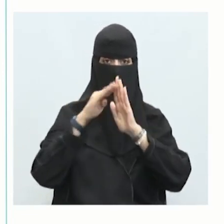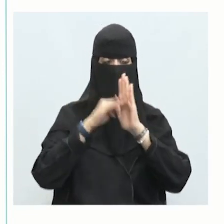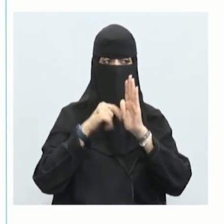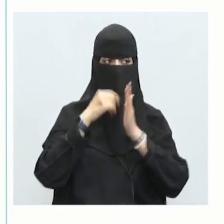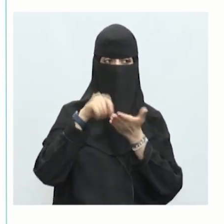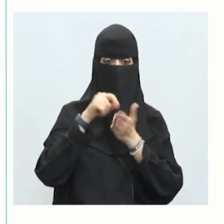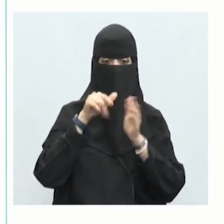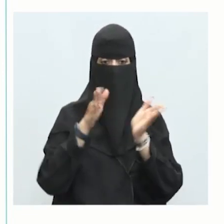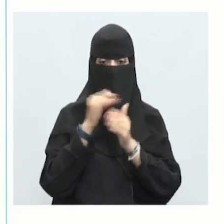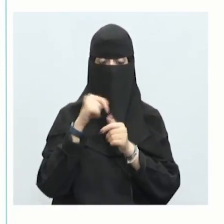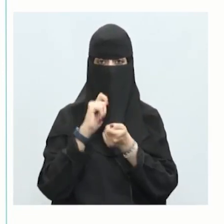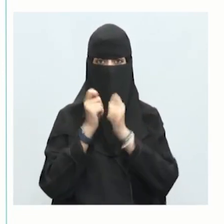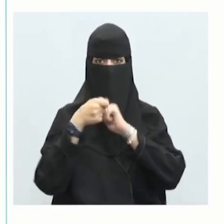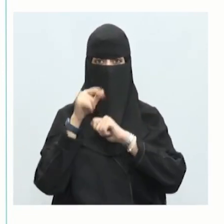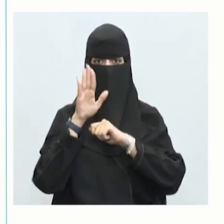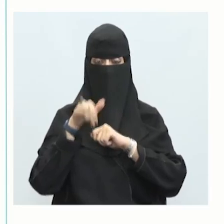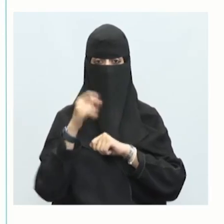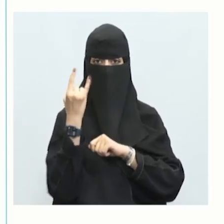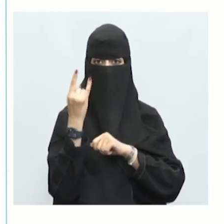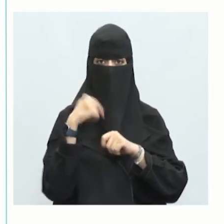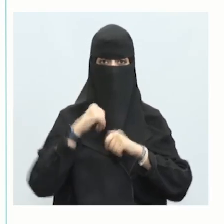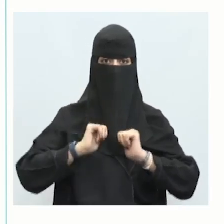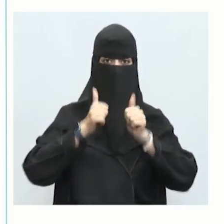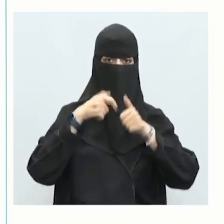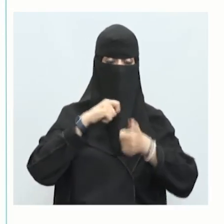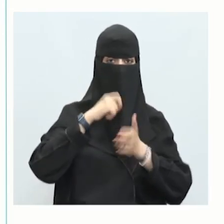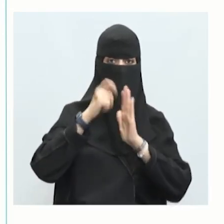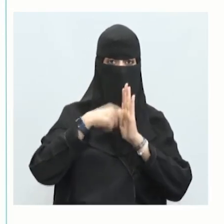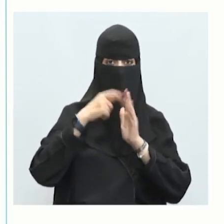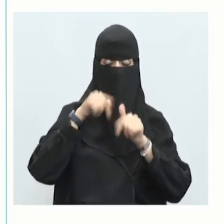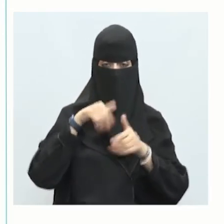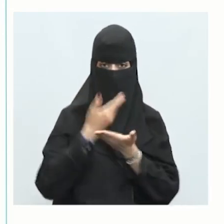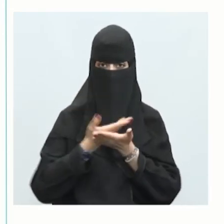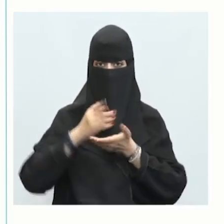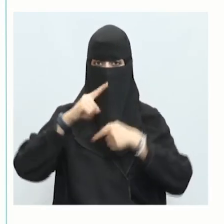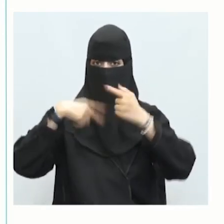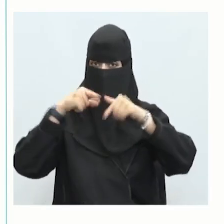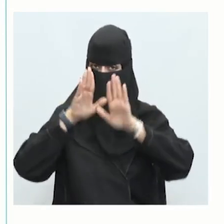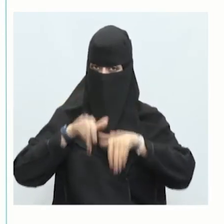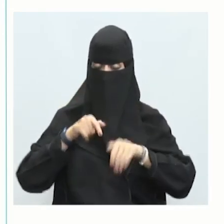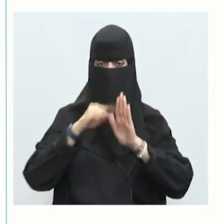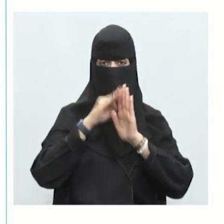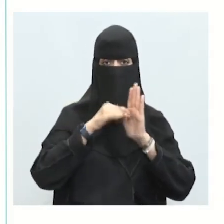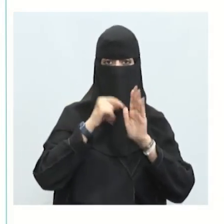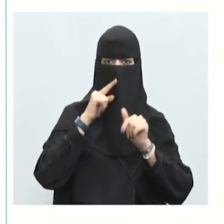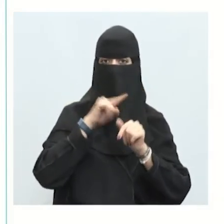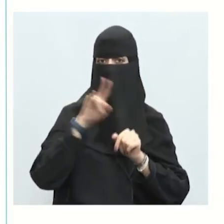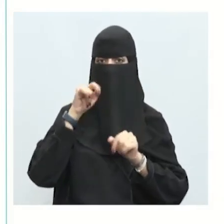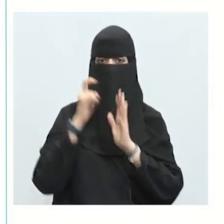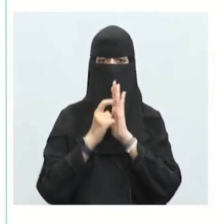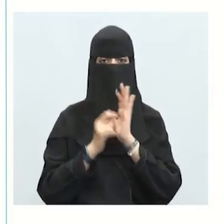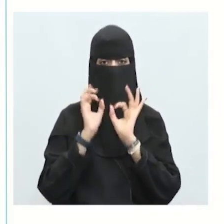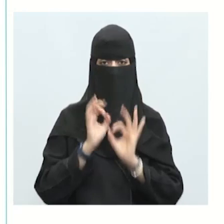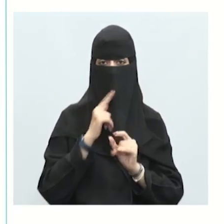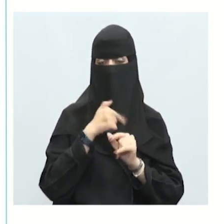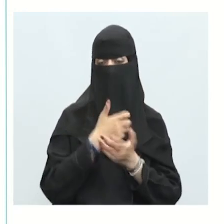مثلا الى نقوم بالتشغيل سيتم طباعه استمر في البرمجه لانه لم يتحقق الشرط